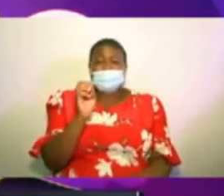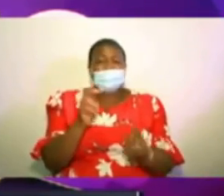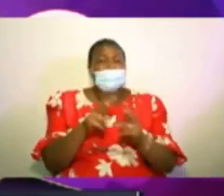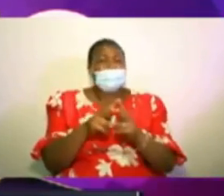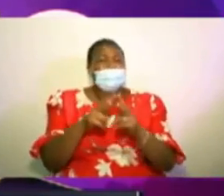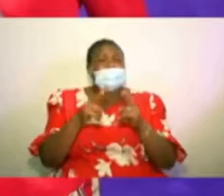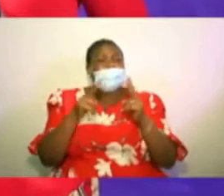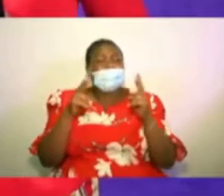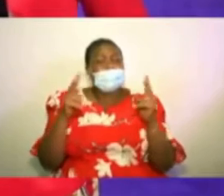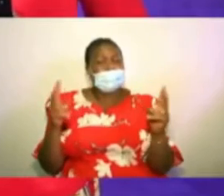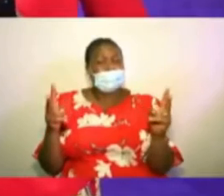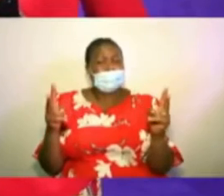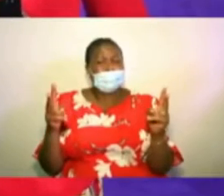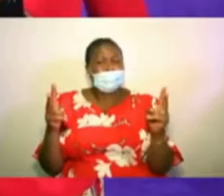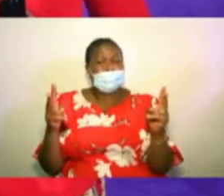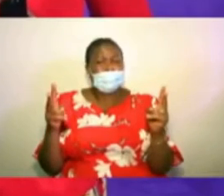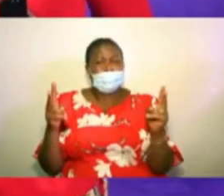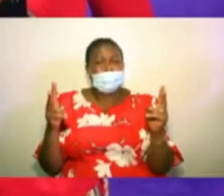donc,